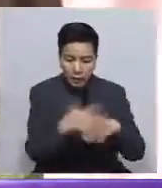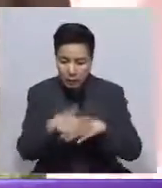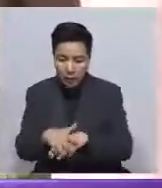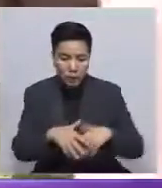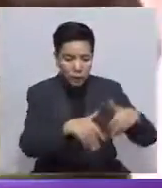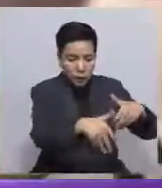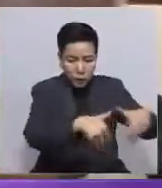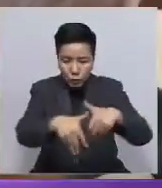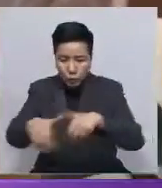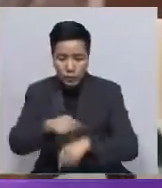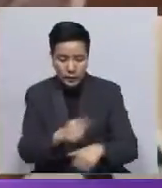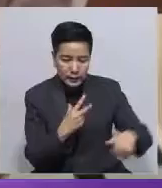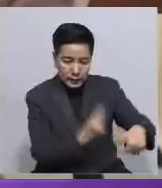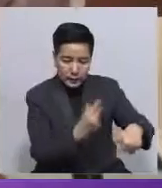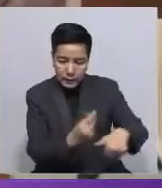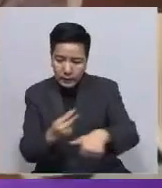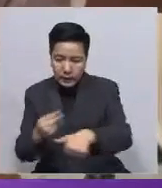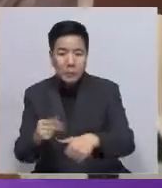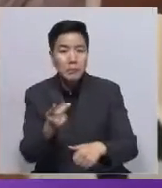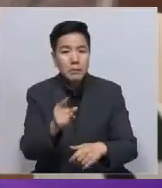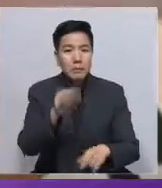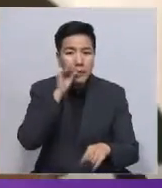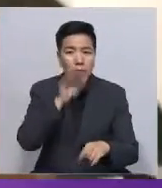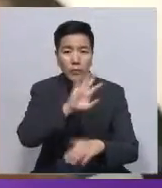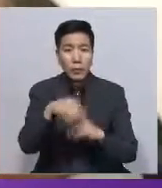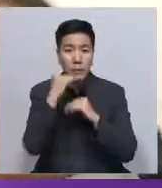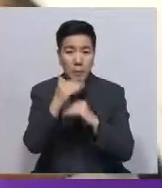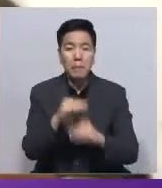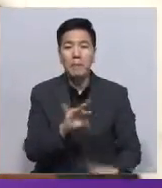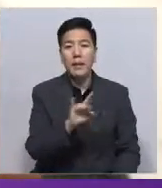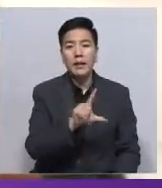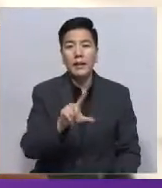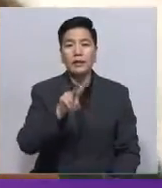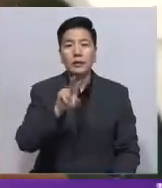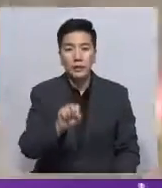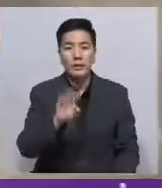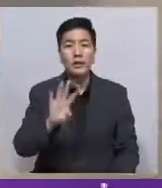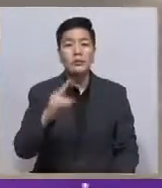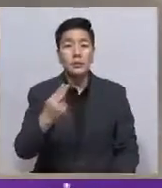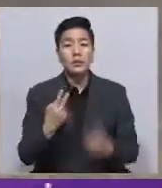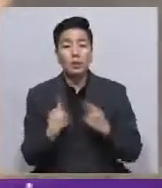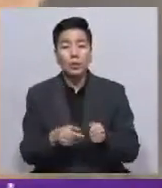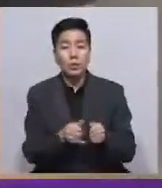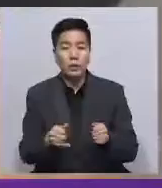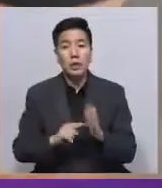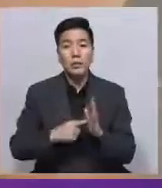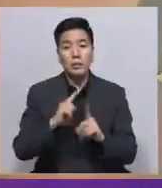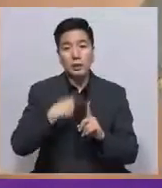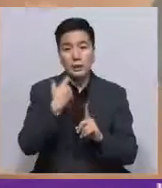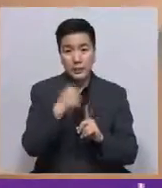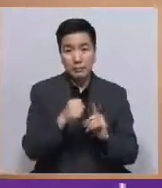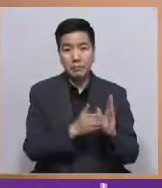ท้องถิ่นก็ลงไปฉีดวัคซีนให้กับสุนัขที่ตั้งเป้าไว้ 8,240,000 ตัวซึ่งตั้งแต่ช่วงเดือนตุลาค